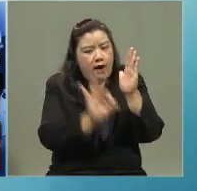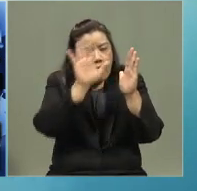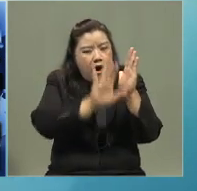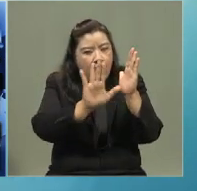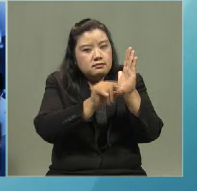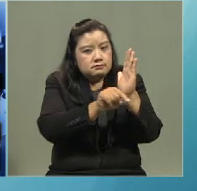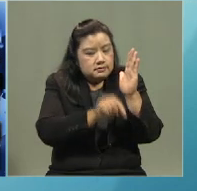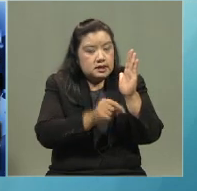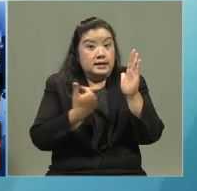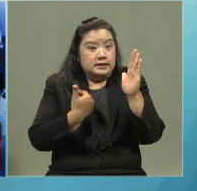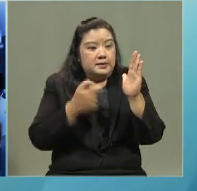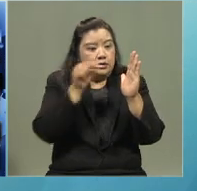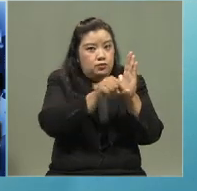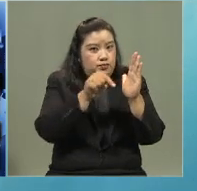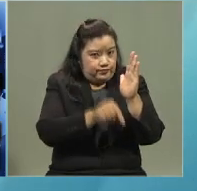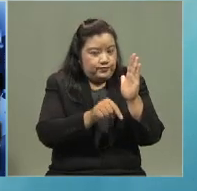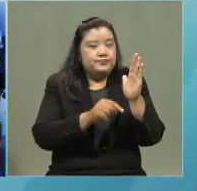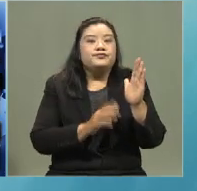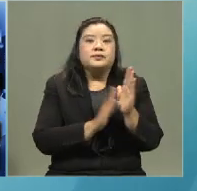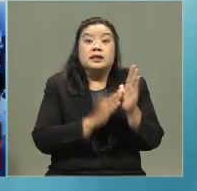รายไปที่สีออกเป็นน้ำเงินน้ำเงินสีฟ้าสีน้ำเงินอันแรกเนี่ยนะครับเป็นจุดเนี่ยนะครับแล้วอันที่สองก็คือในเดือนเมษายนก็มีคนเดินทางเป็นสีฟ้าสีต่างๆกว่าหน่อยนึงเนี่ยนะครับออกไปทางอีสานนะครับแล้วก็ภาคตะวันออกเนี่ยนะครับก็ก็เป็น2กลุ่มนะครับและมีสีเขียวที่ออกเดินทางไปในเดือนพฤษภาคมที่ได้บอกว่าเป็นปราจีนบุรีกับที่ที่เชียงใหม่นะครับเพราะฉะนั้นตรงนี้ก็